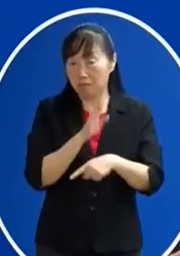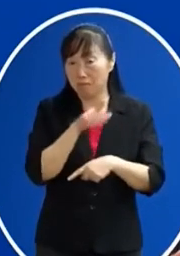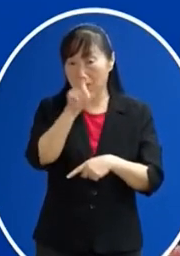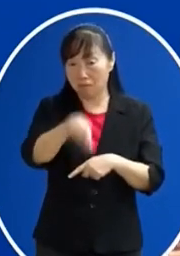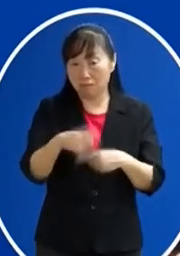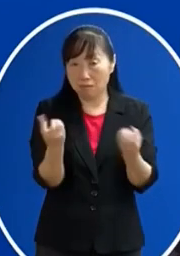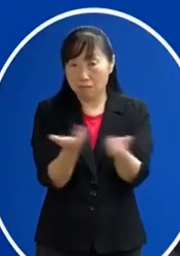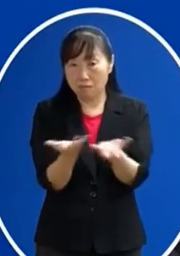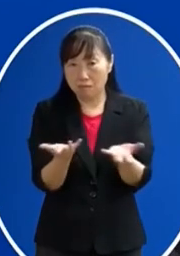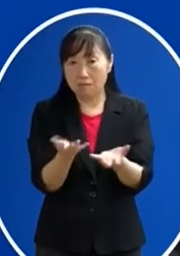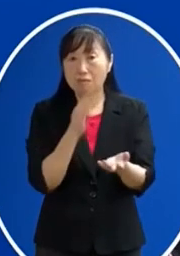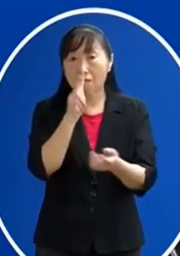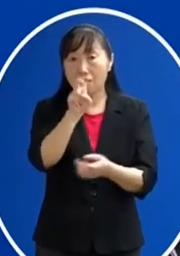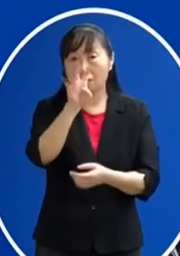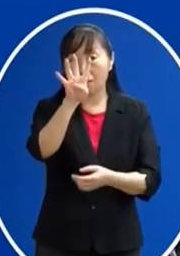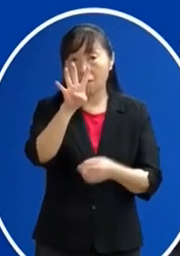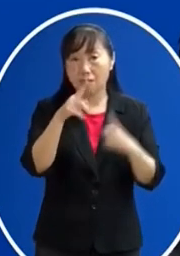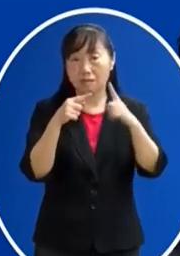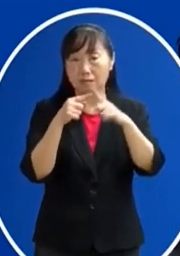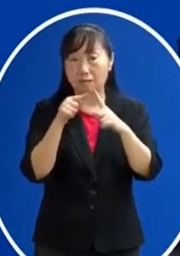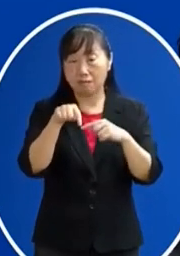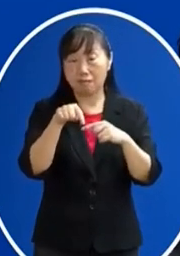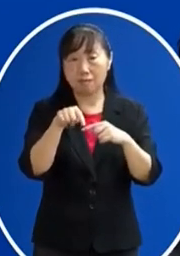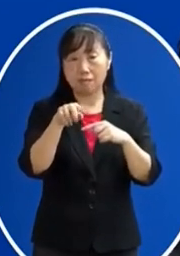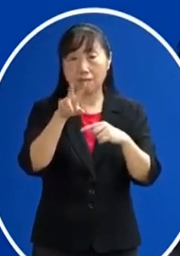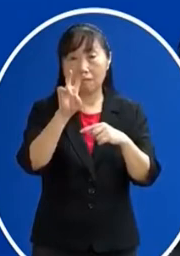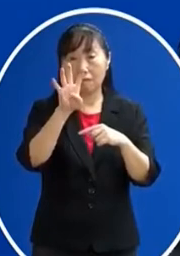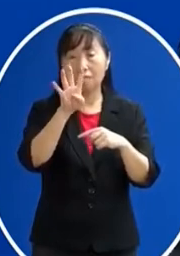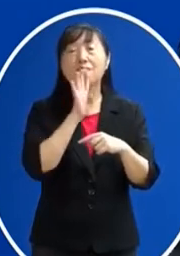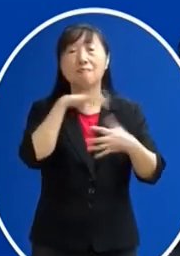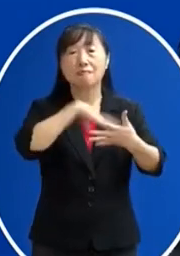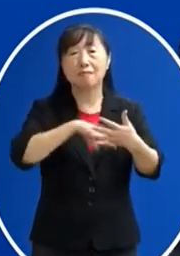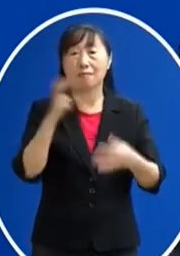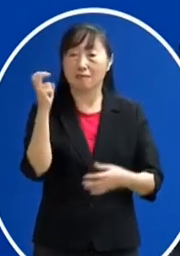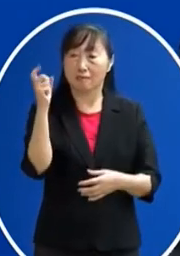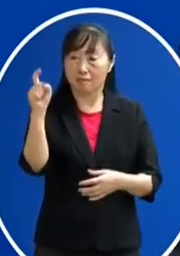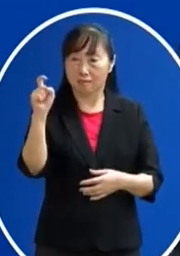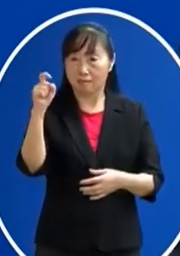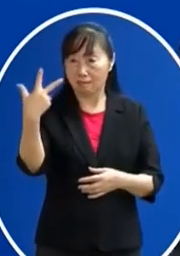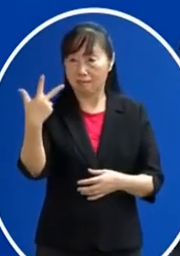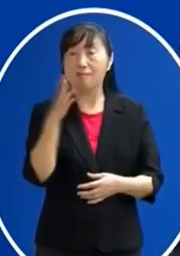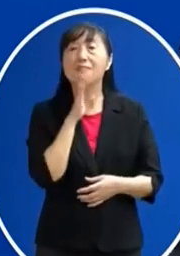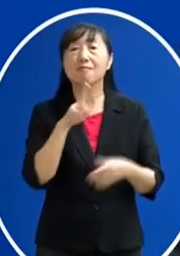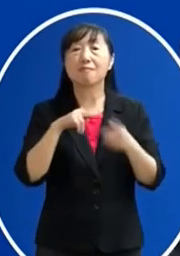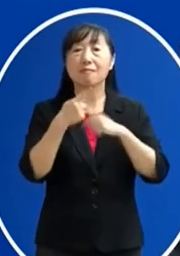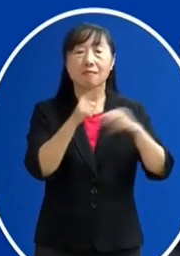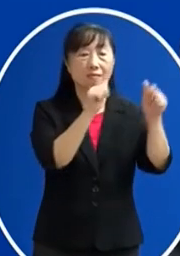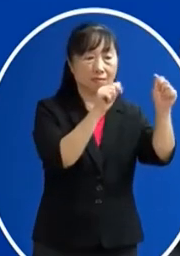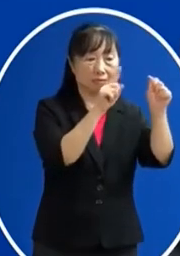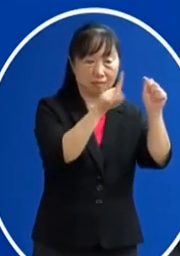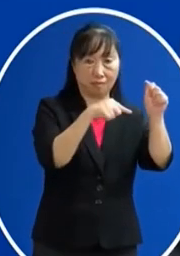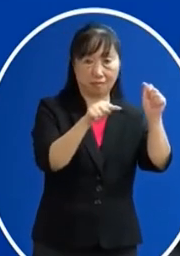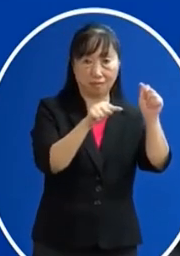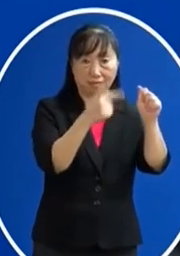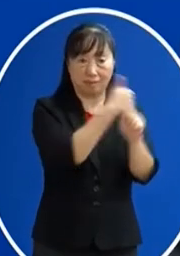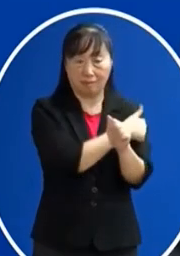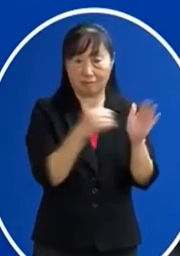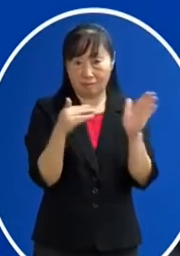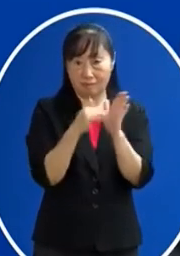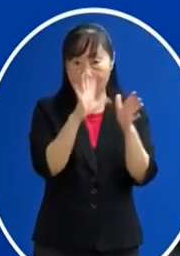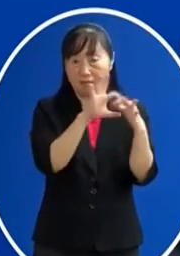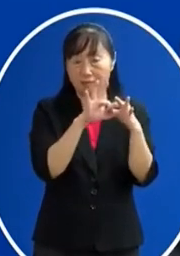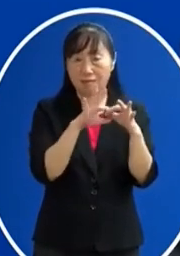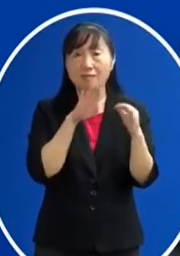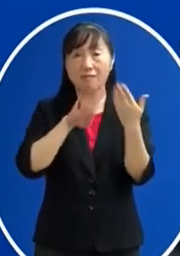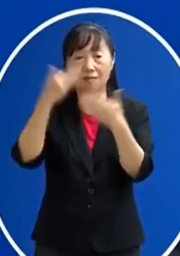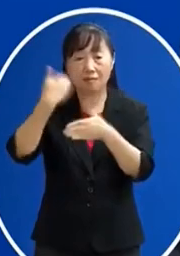这24件里面，新增24件里面有17件是跟 A 类接种后有关，